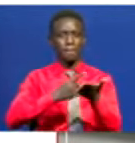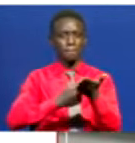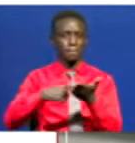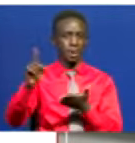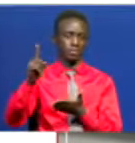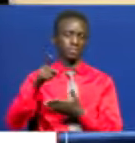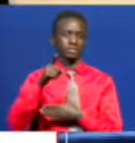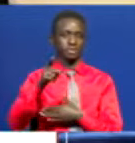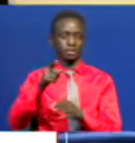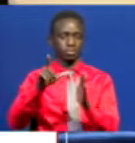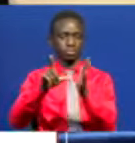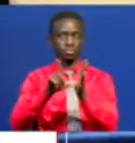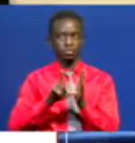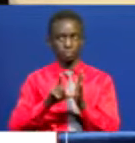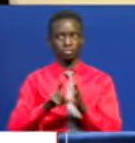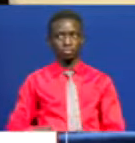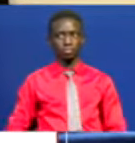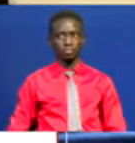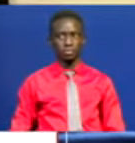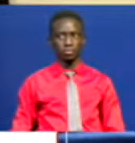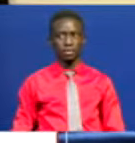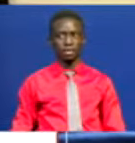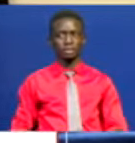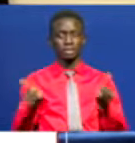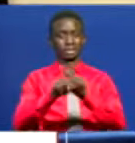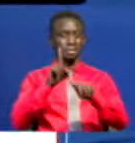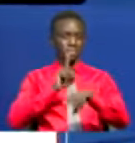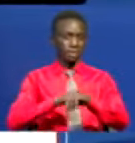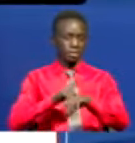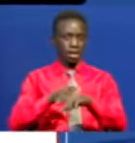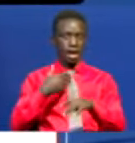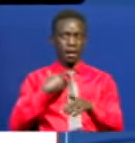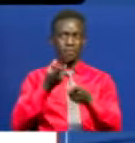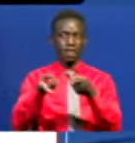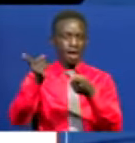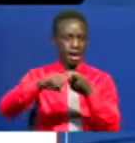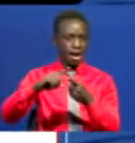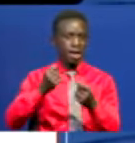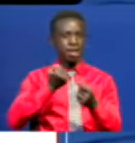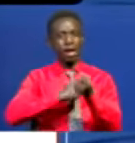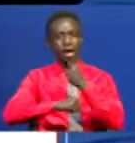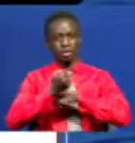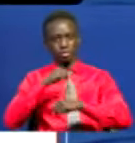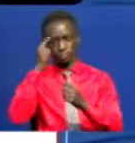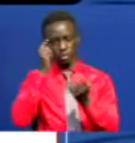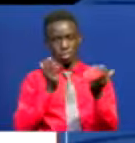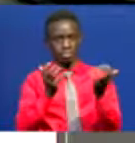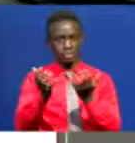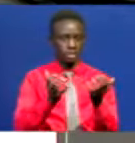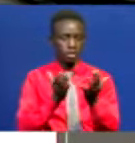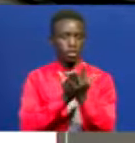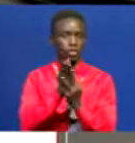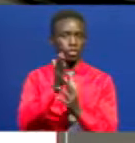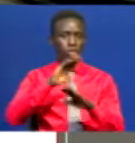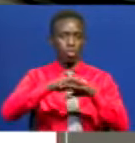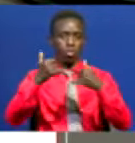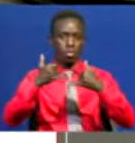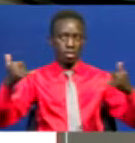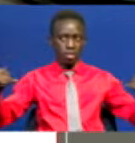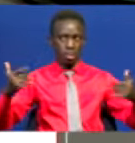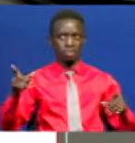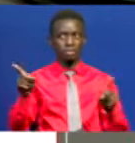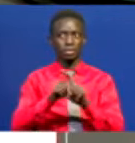wazi. Wakati ambapo kumekuwa na ongezeko la shughuli za kibiashara kupitia mitandao, idadi ya malalamiko ambayo